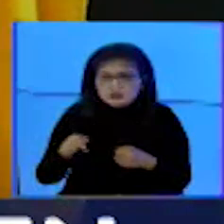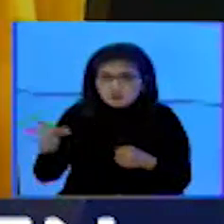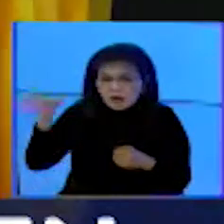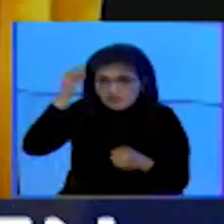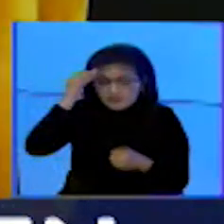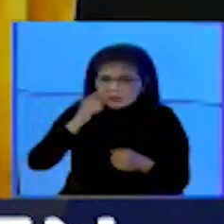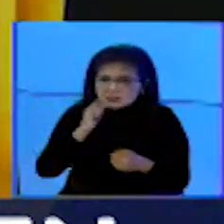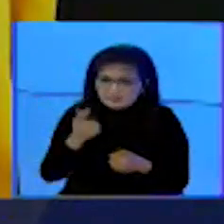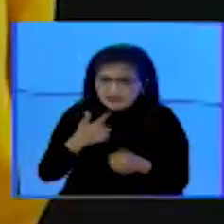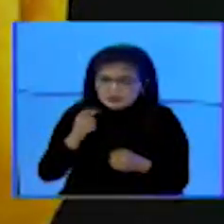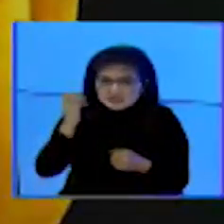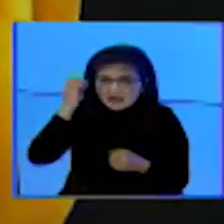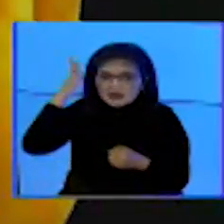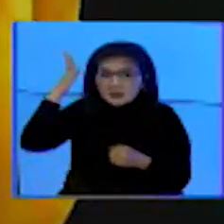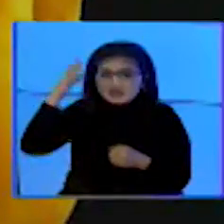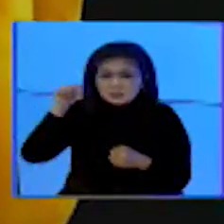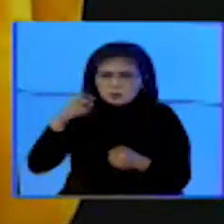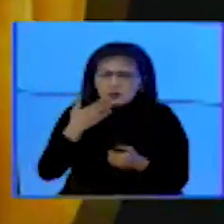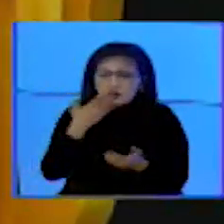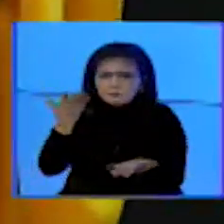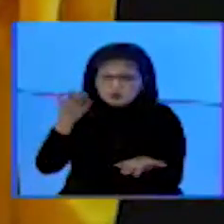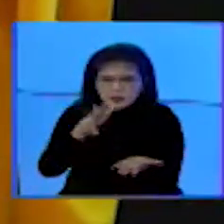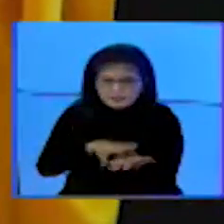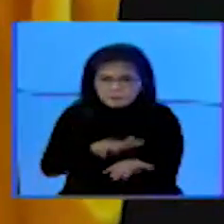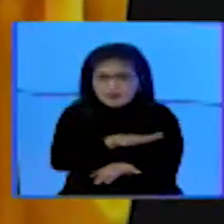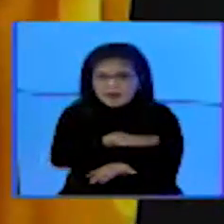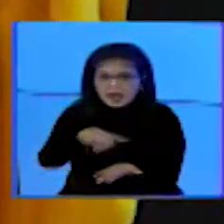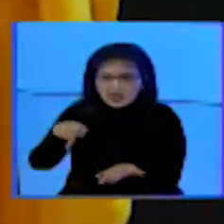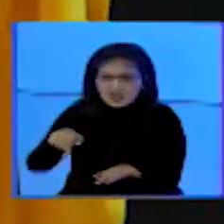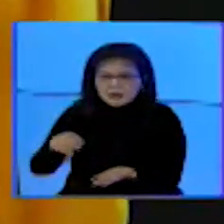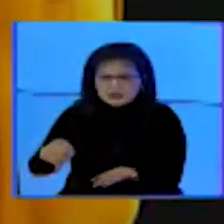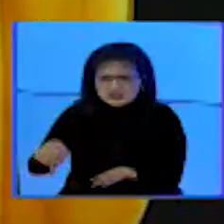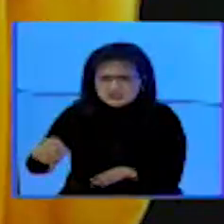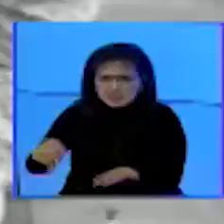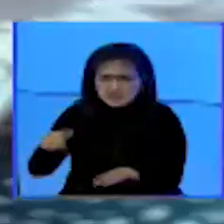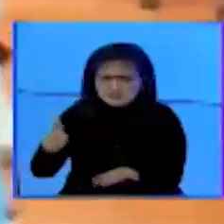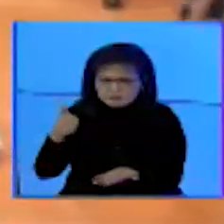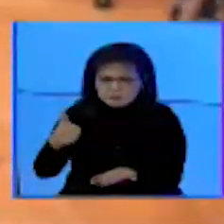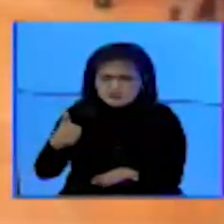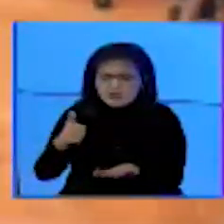kedipan mata. Alhamdulillah ketika saya terapkan kepada anak-anak juga bisa merespon.